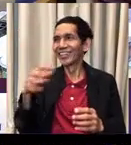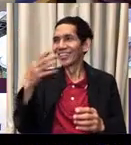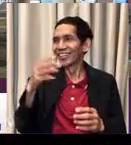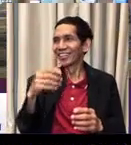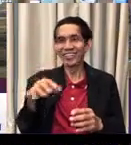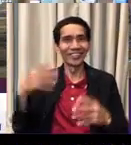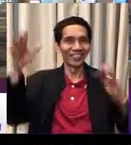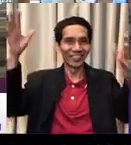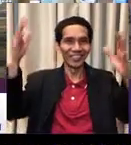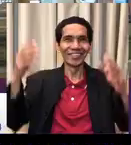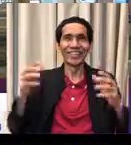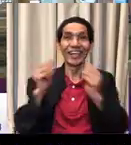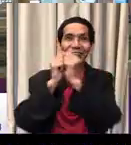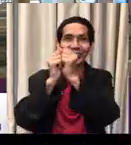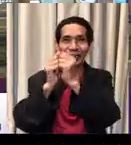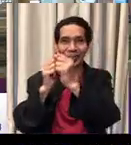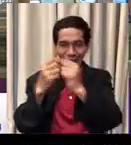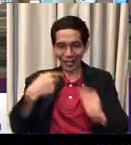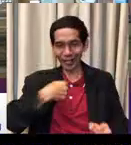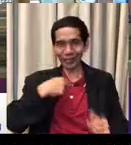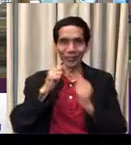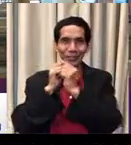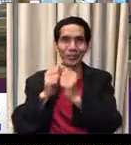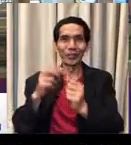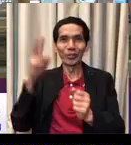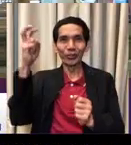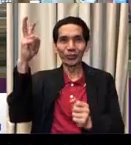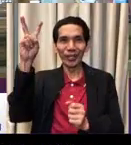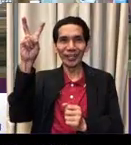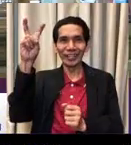Jess? Kasama ka na.